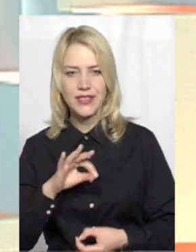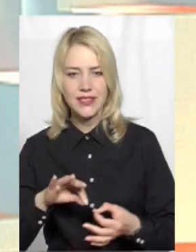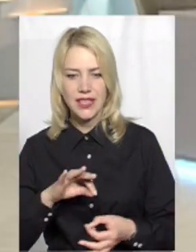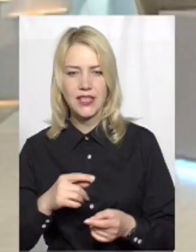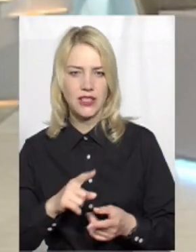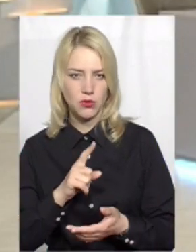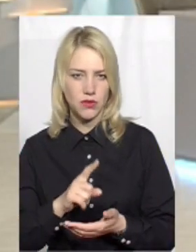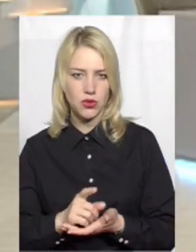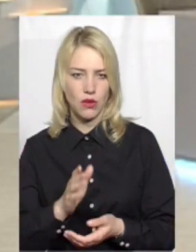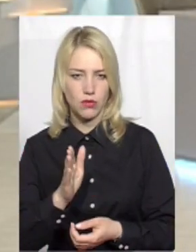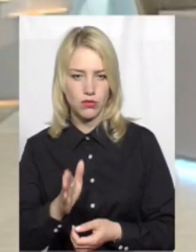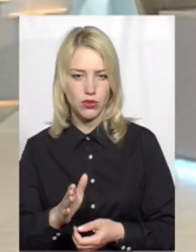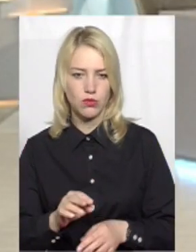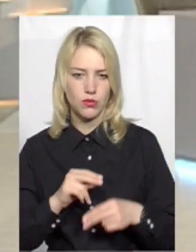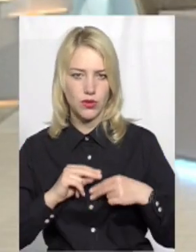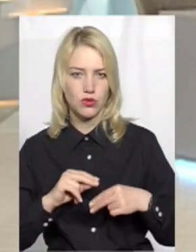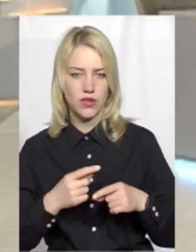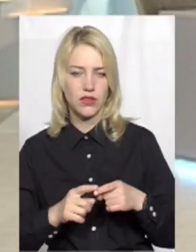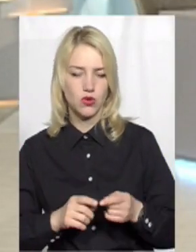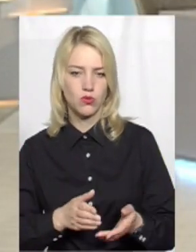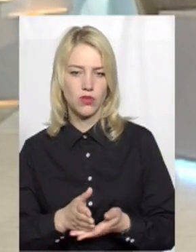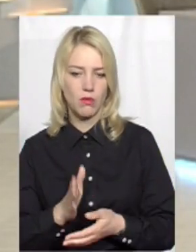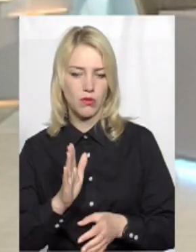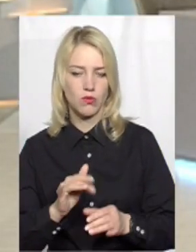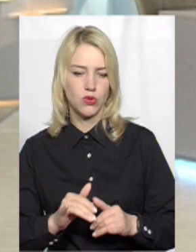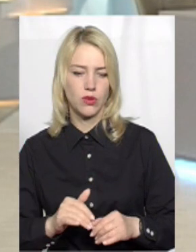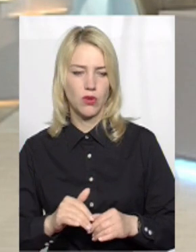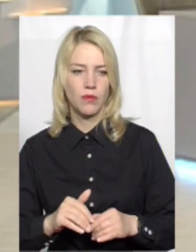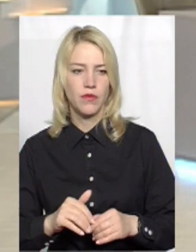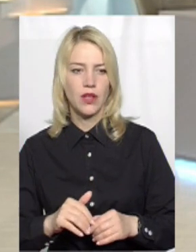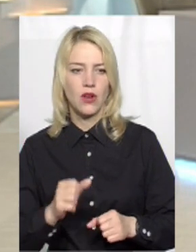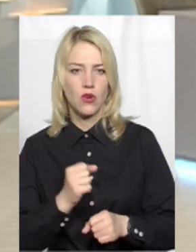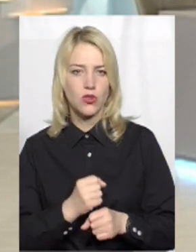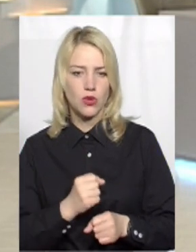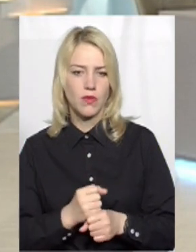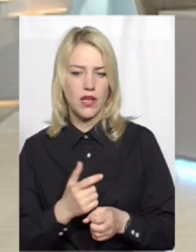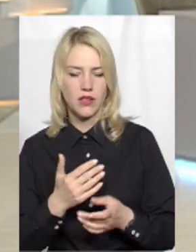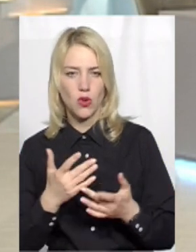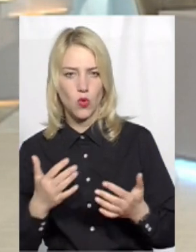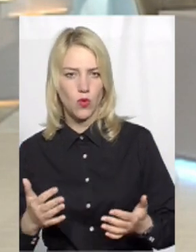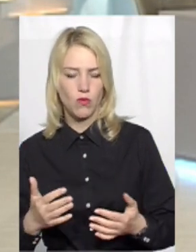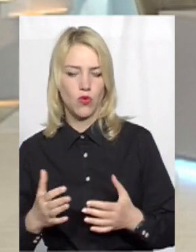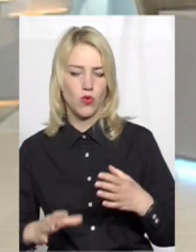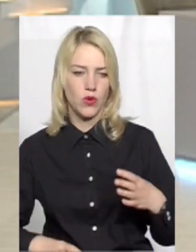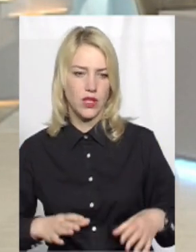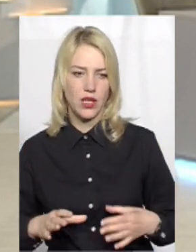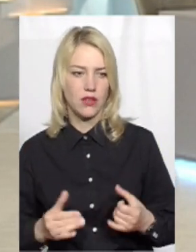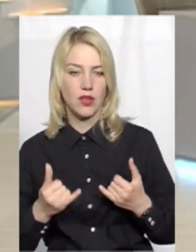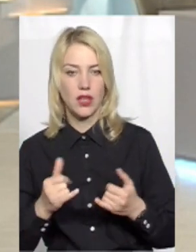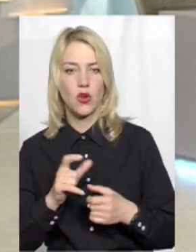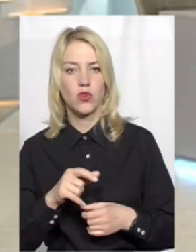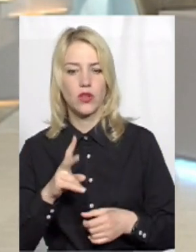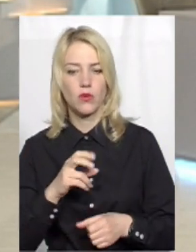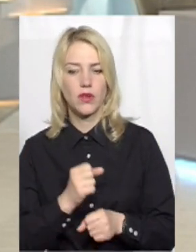ми обов'язково будемо працювати в цьому напрямку, будемо розробляти купу тренінгів для людей,